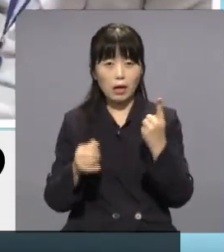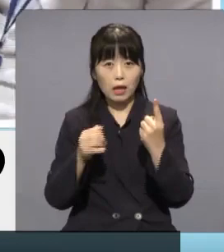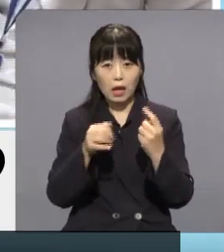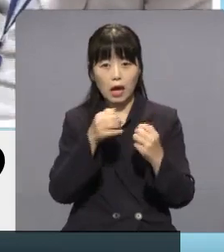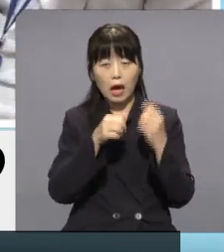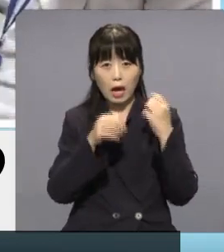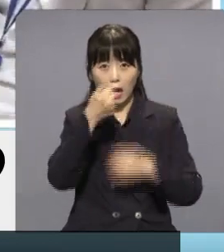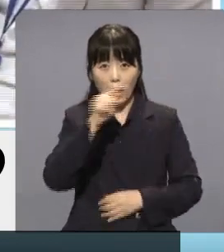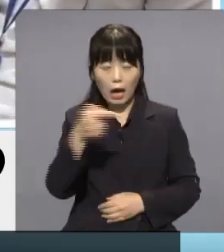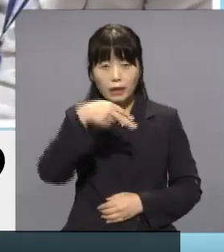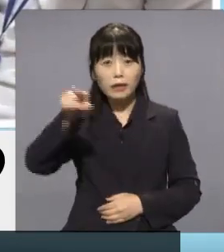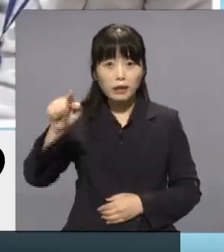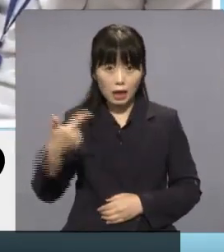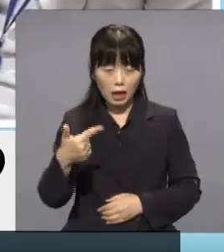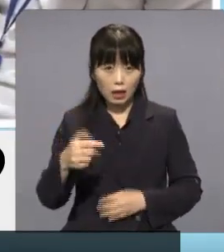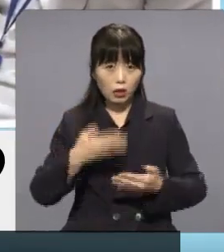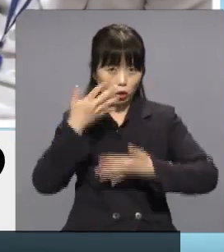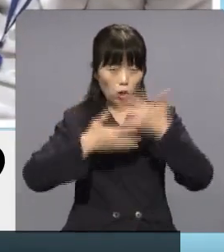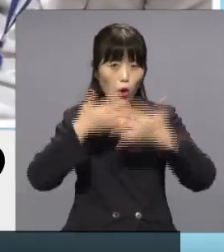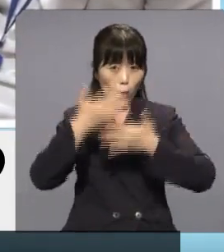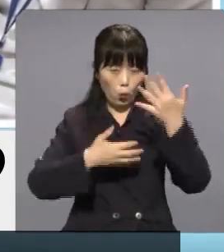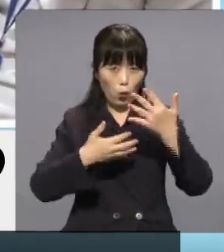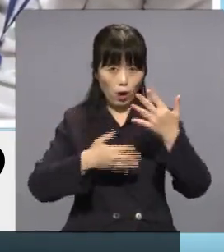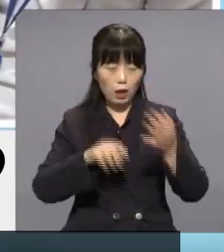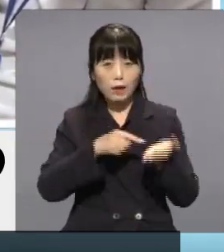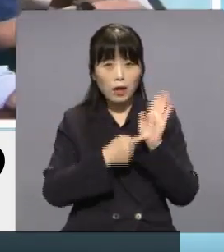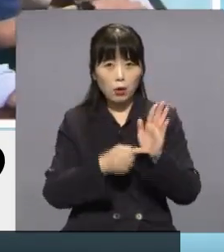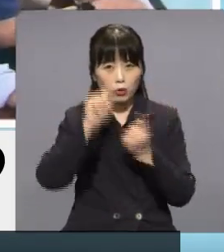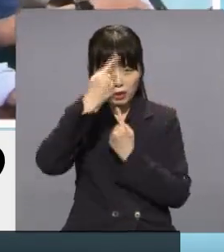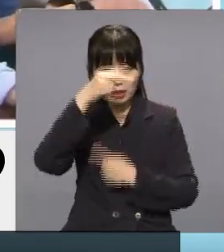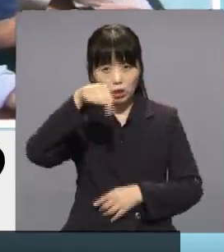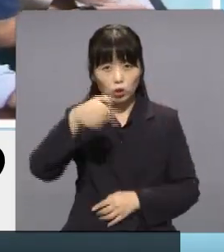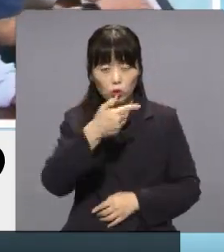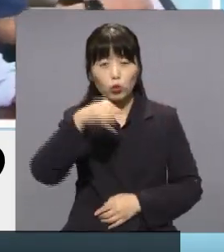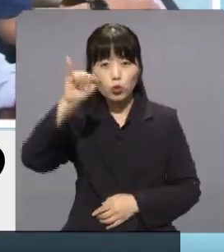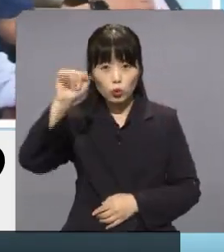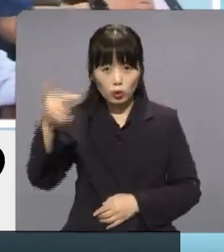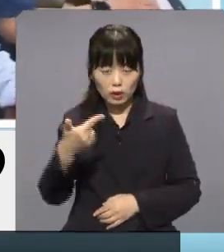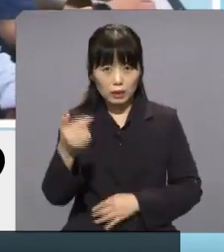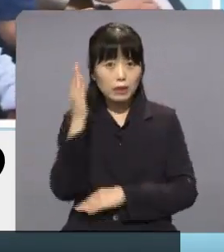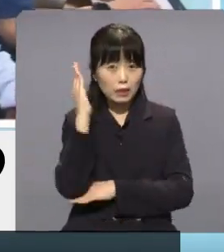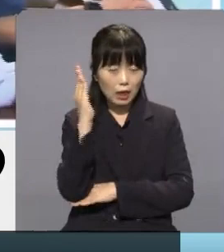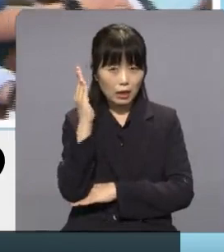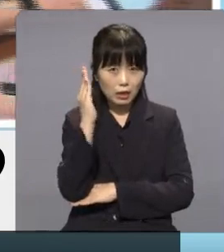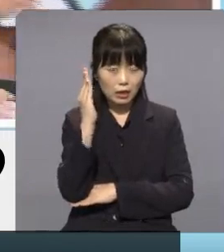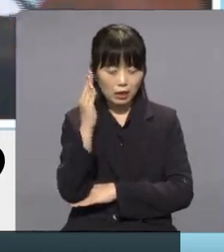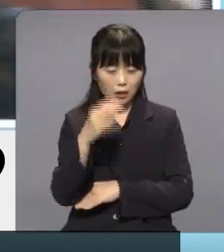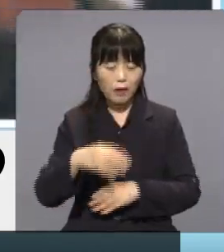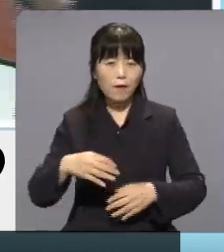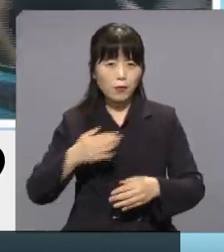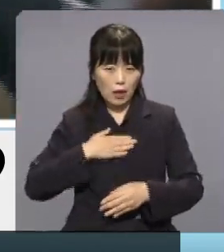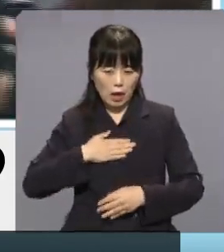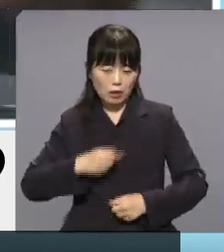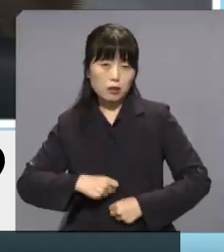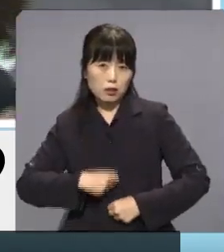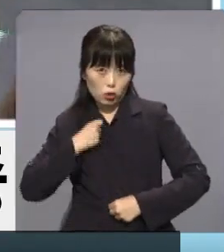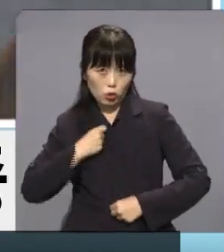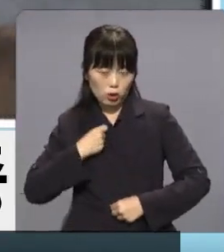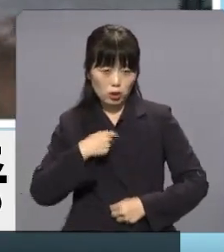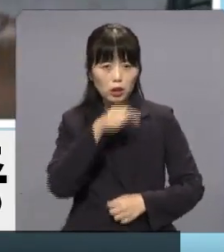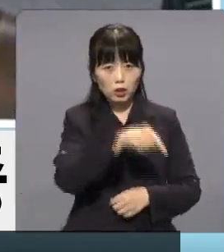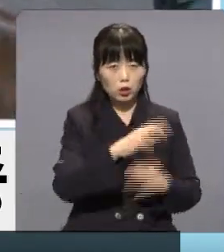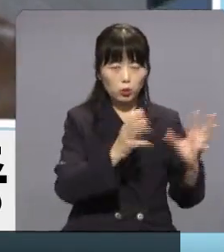나오는 이순신 장군이 돼 4까지 운용을 했잖아요 예의와 불이 사옵니다 이런데 자기는 위쪽 이고 상대방의 볼 위에서